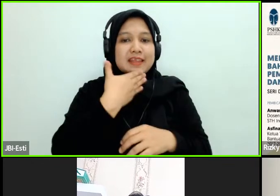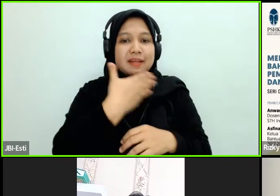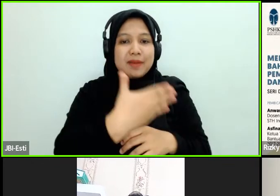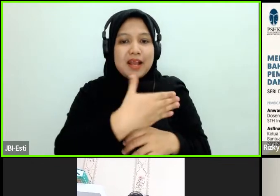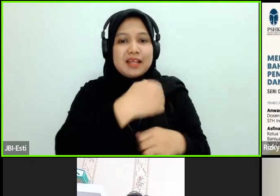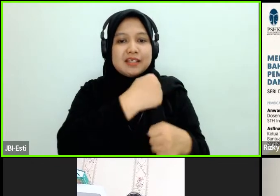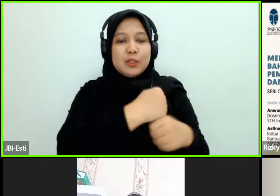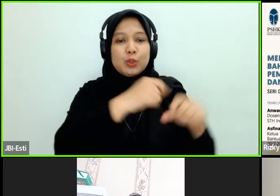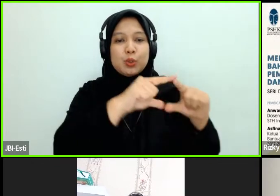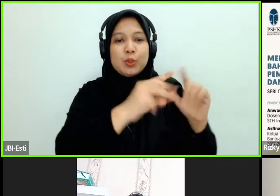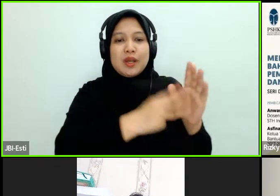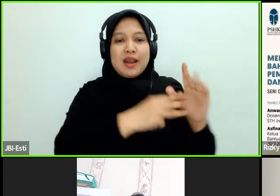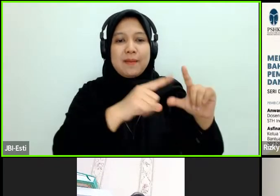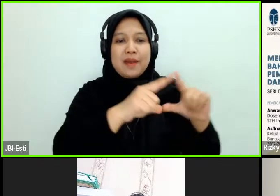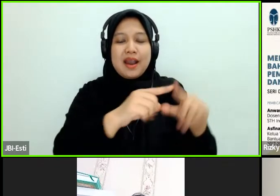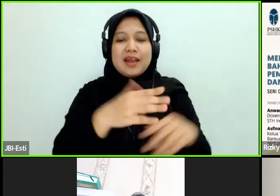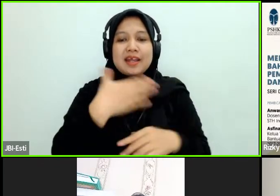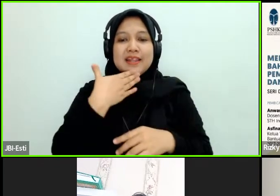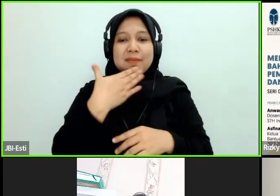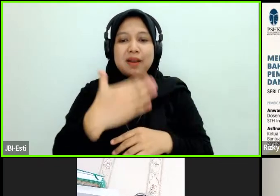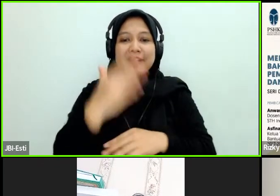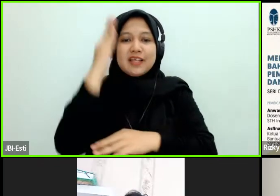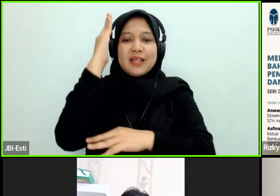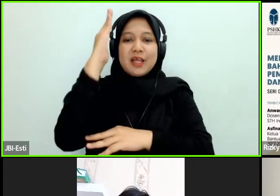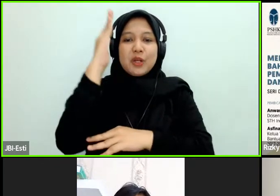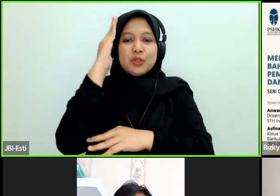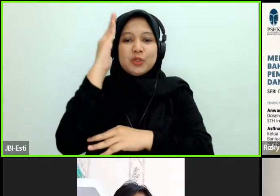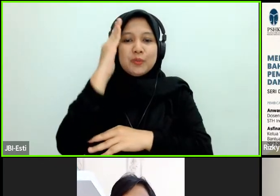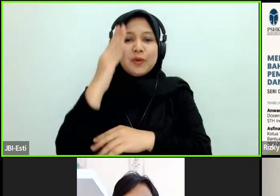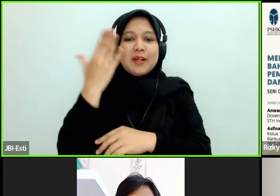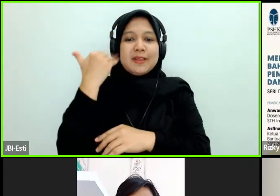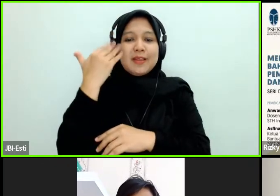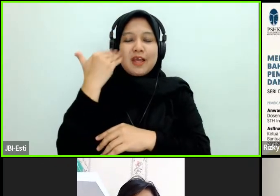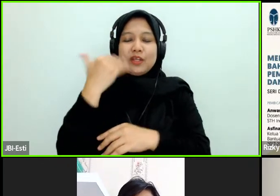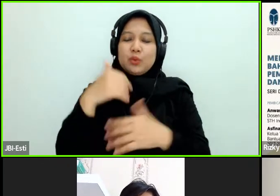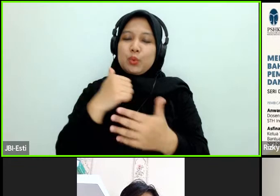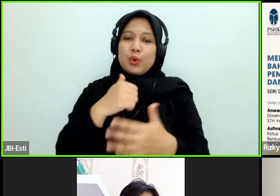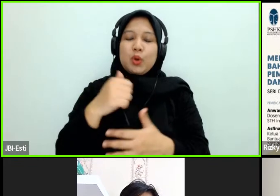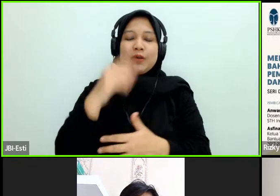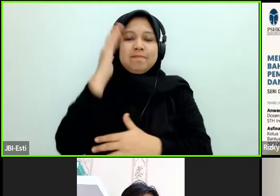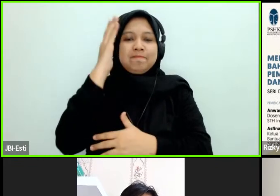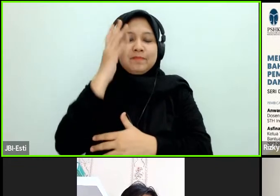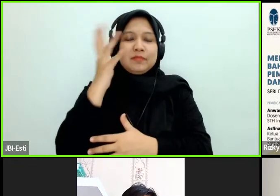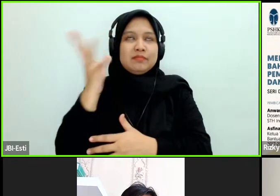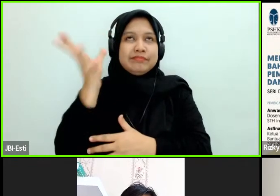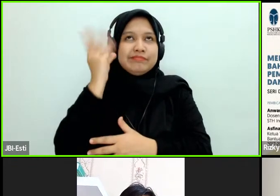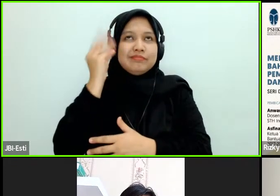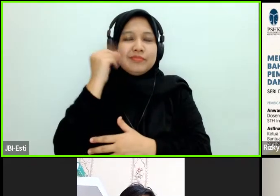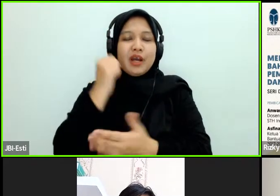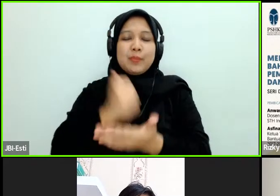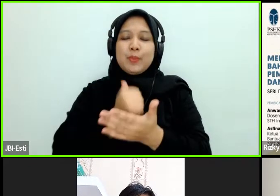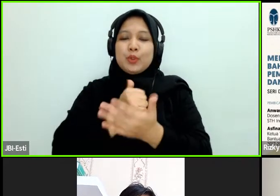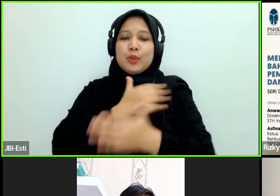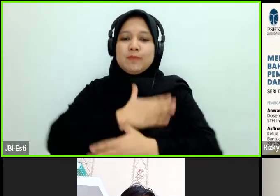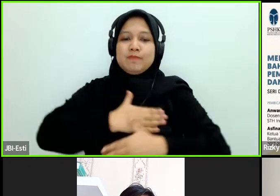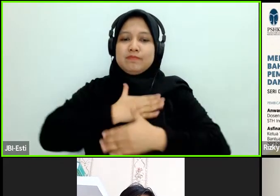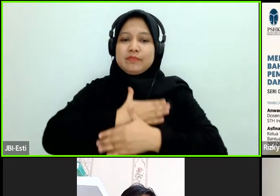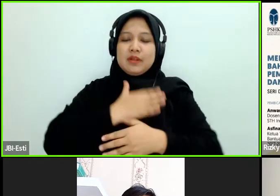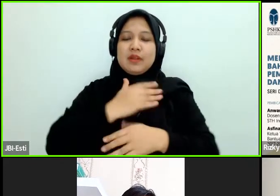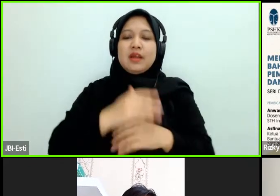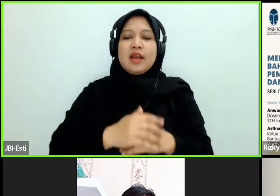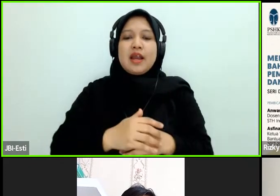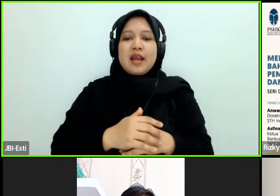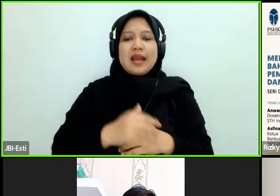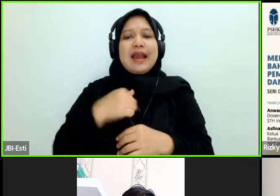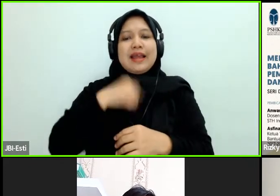sumber Sebelum saya saya menikmati sekali soal ini karena saya menyadari bahwa memang persoalan hukum